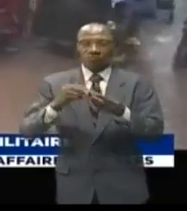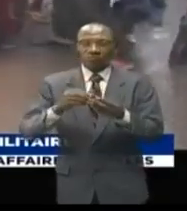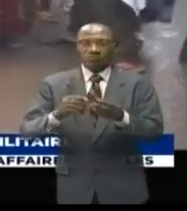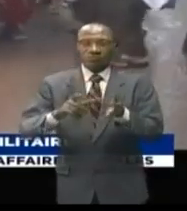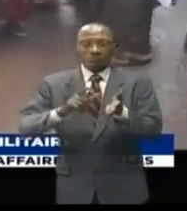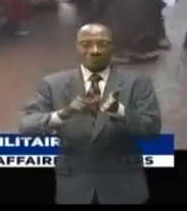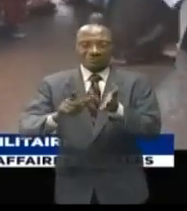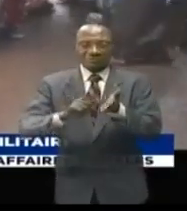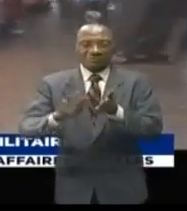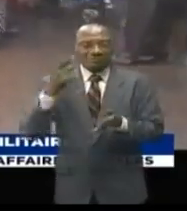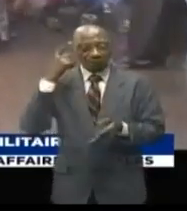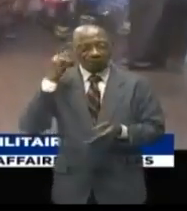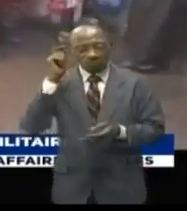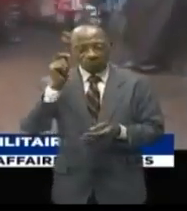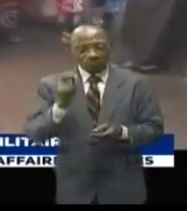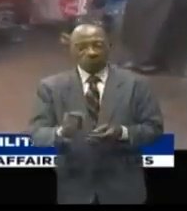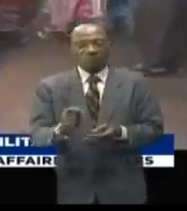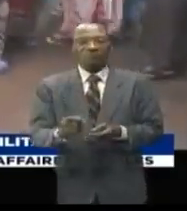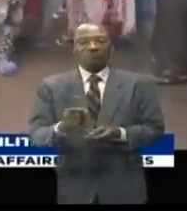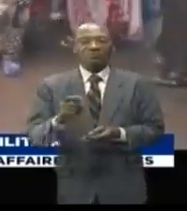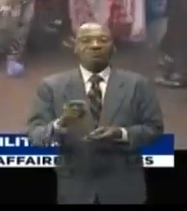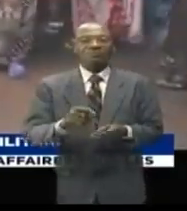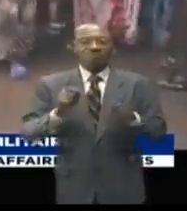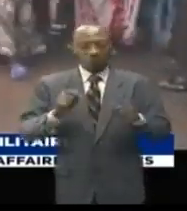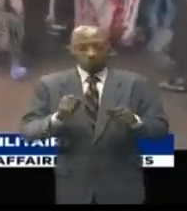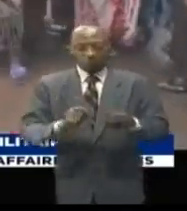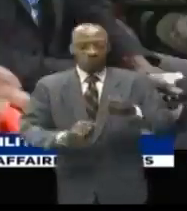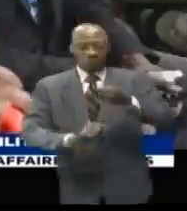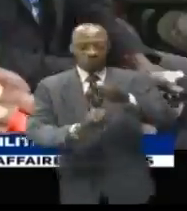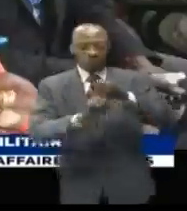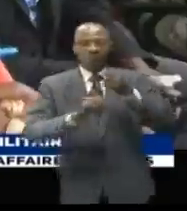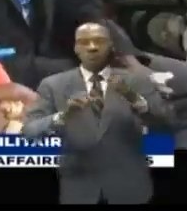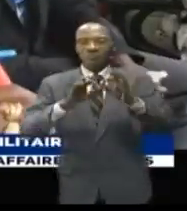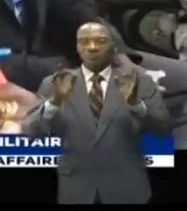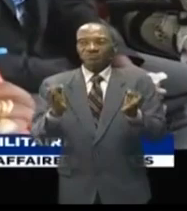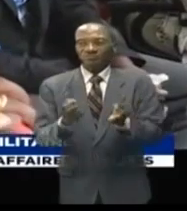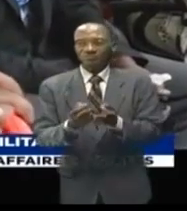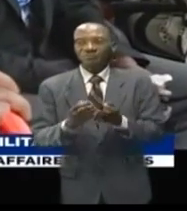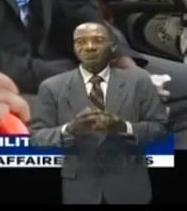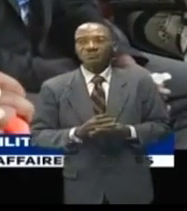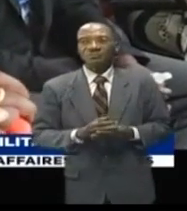à leurs besoins primaires et de tenir le debout du Moi allô